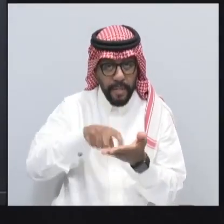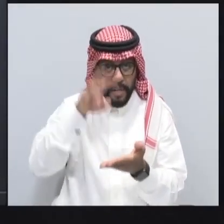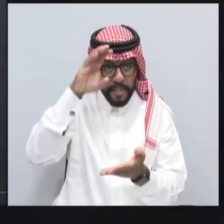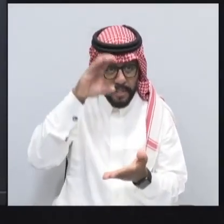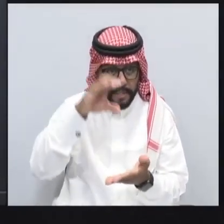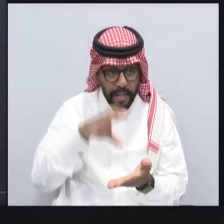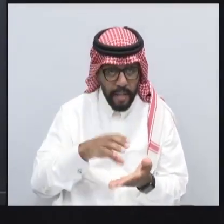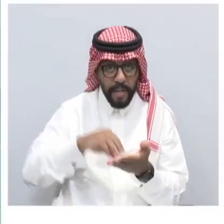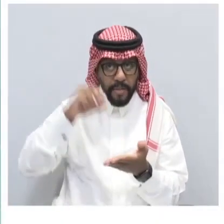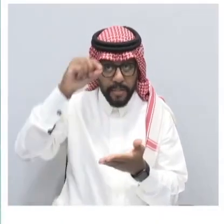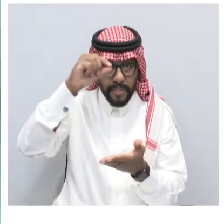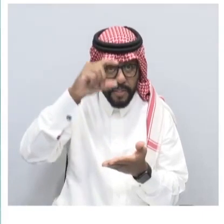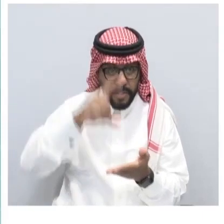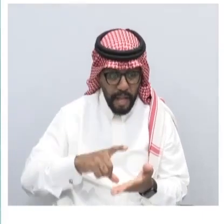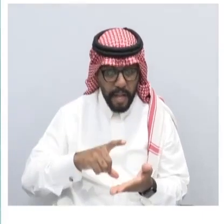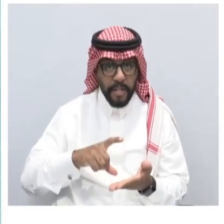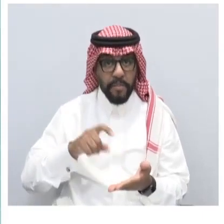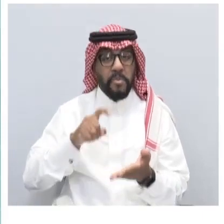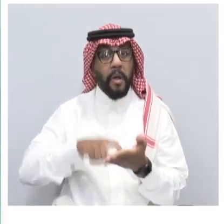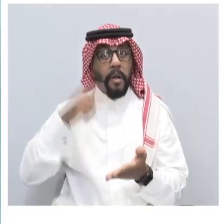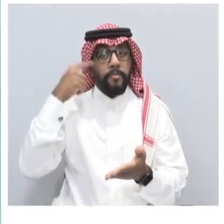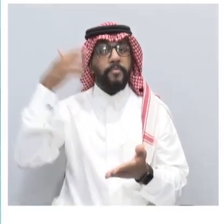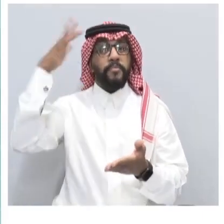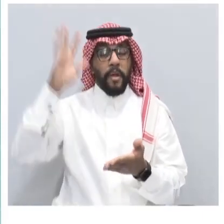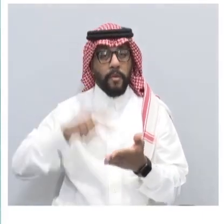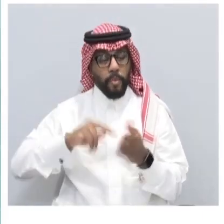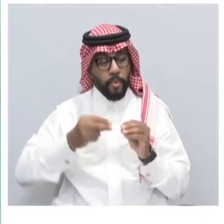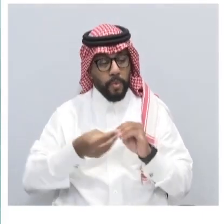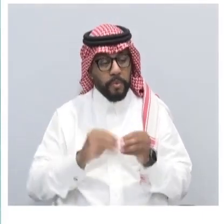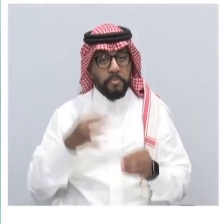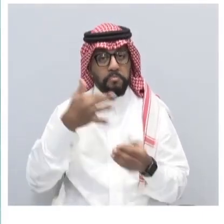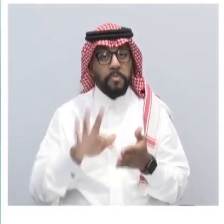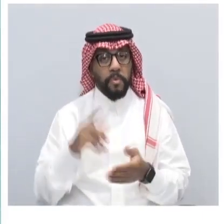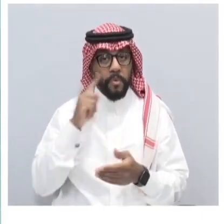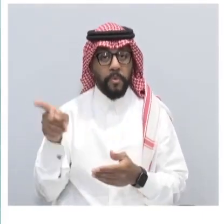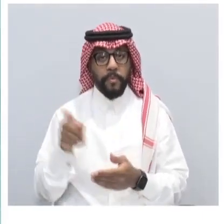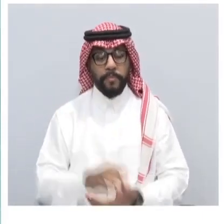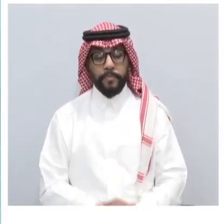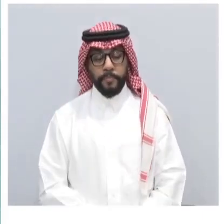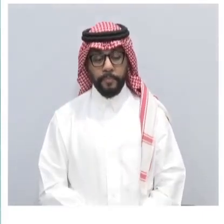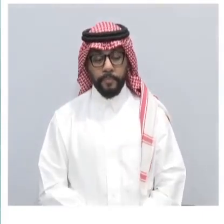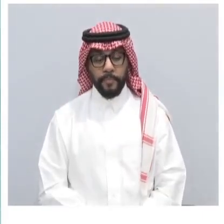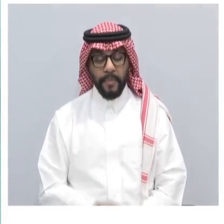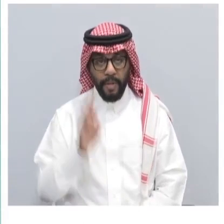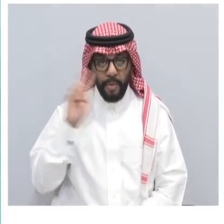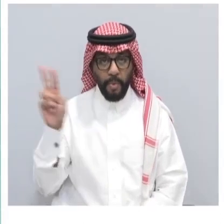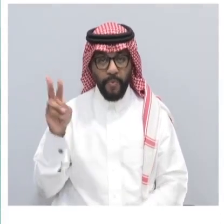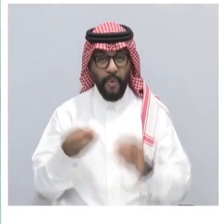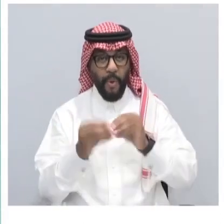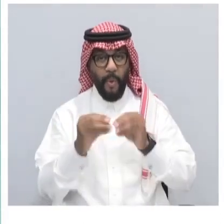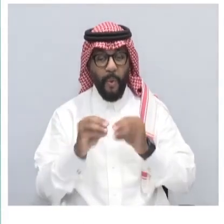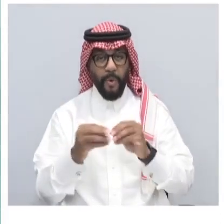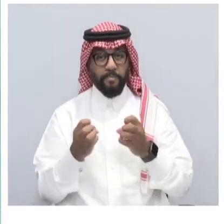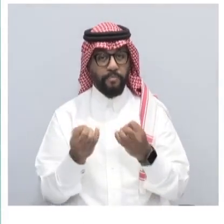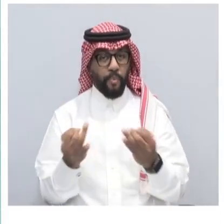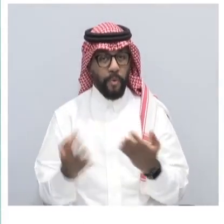هذه الخطوات الموجوده لدينا هنا ابناء الطلاب نلاحظ من مجموعه فقره